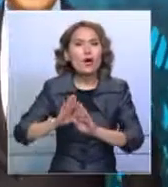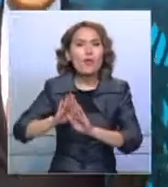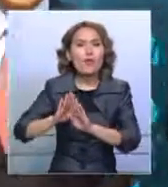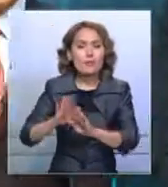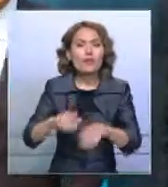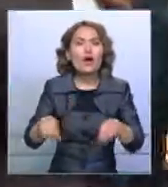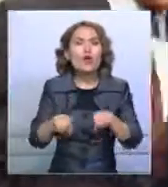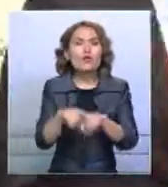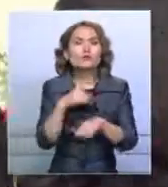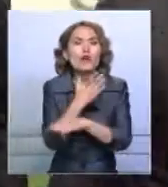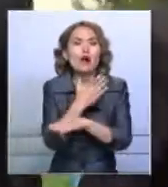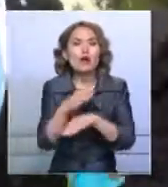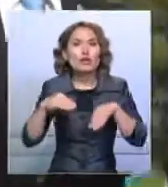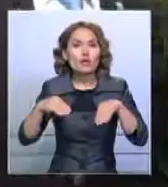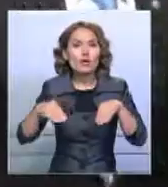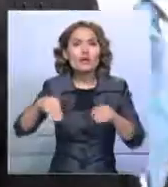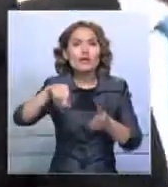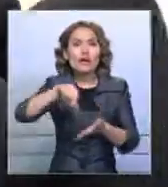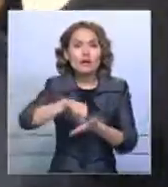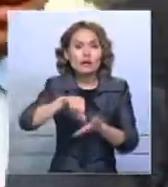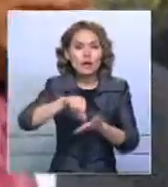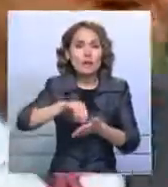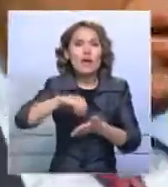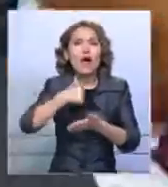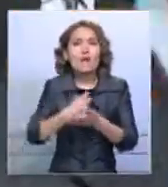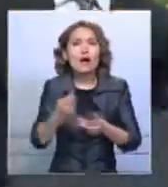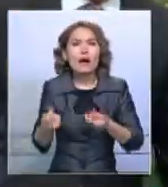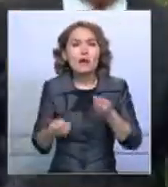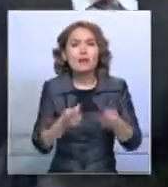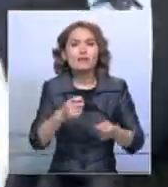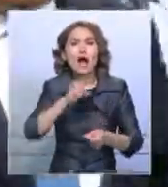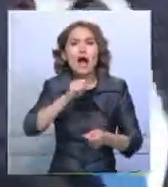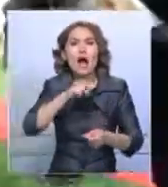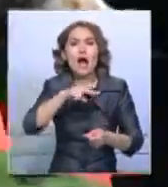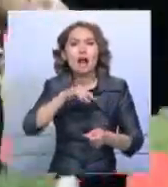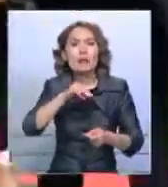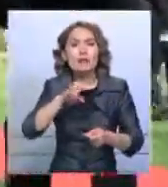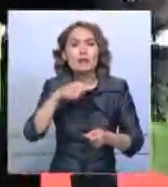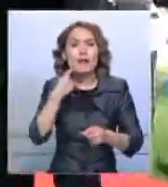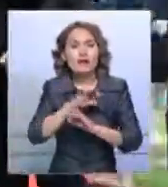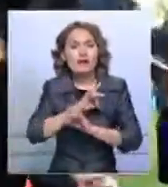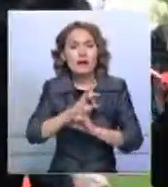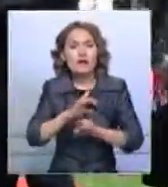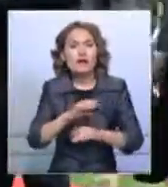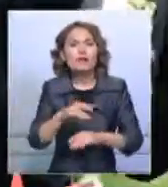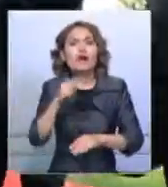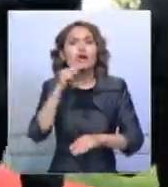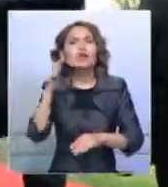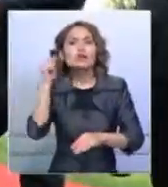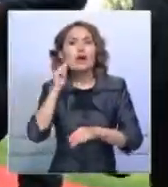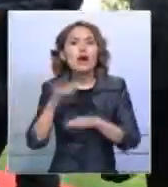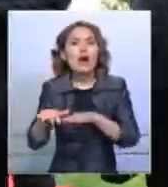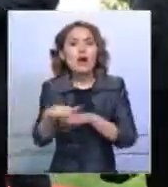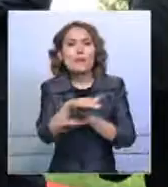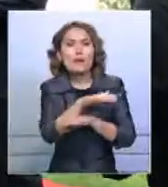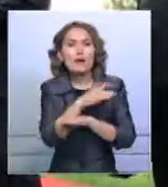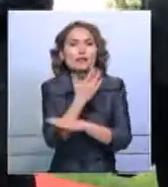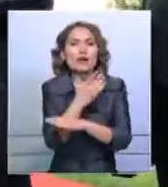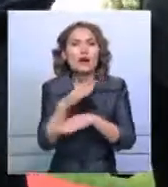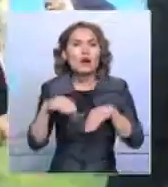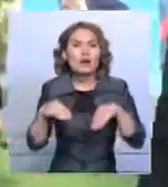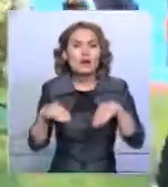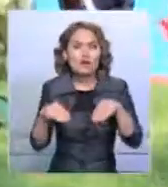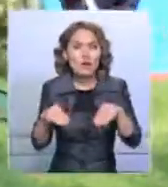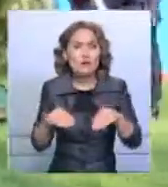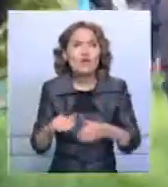орынбасарлары да игі шарадан қалыс қалған жоқ. Бас хатшы Рашид Алимовтың айтуынша, Шанхай алаңқайына келген алты қарағай